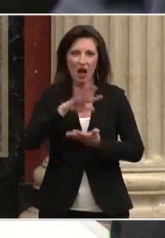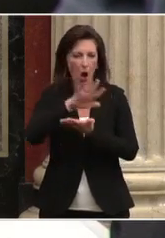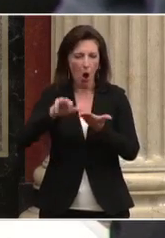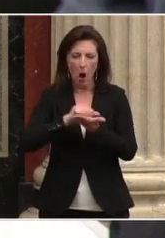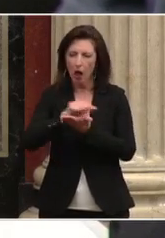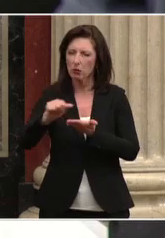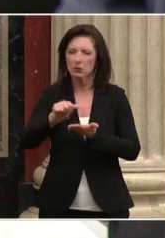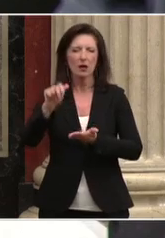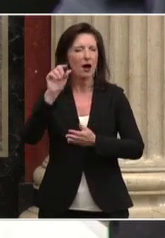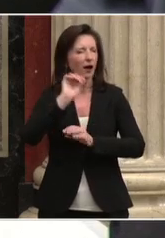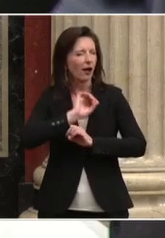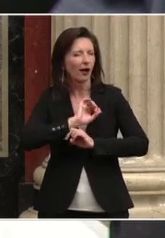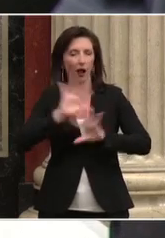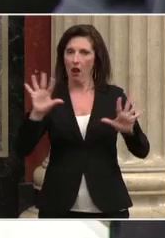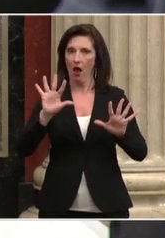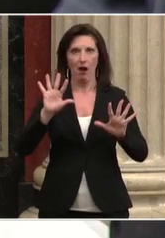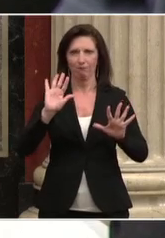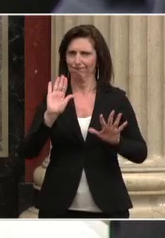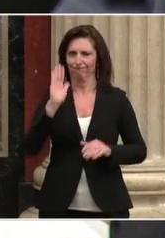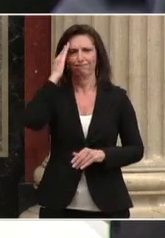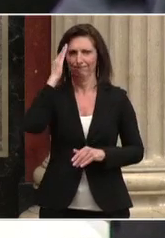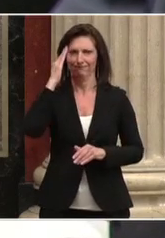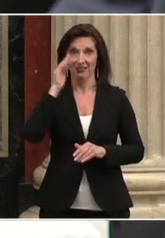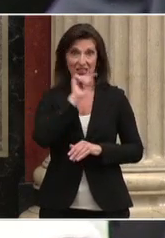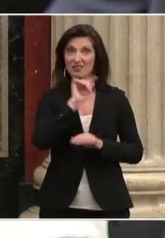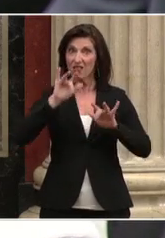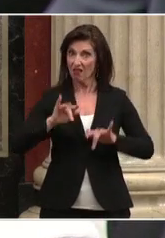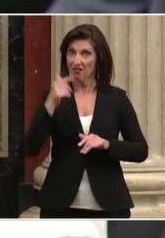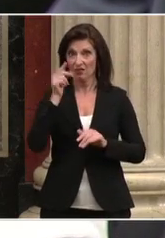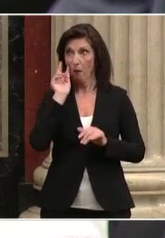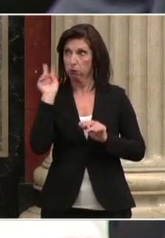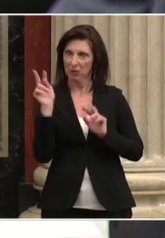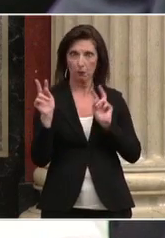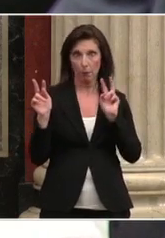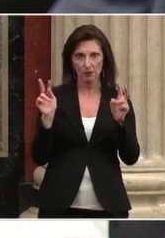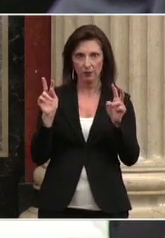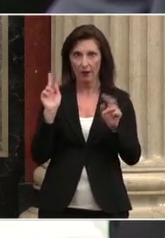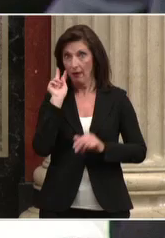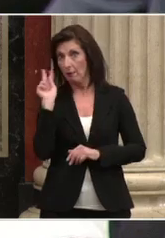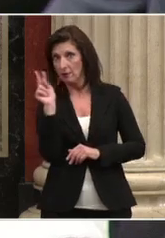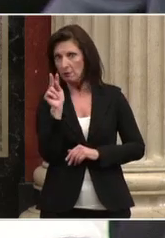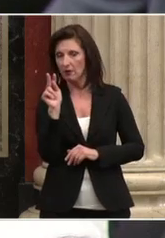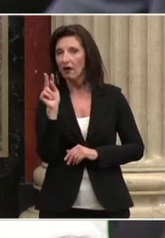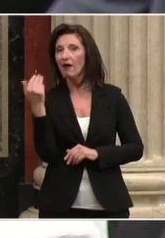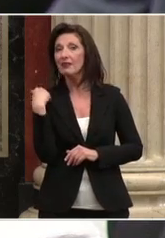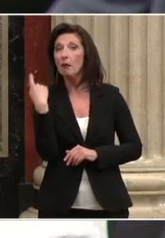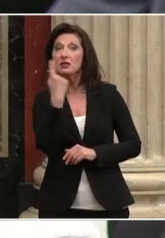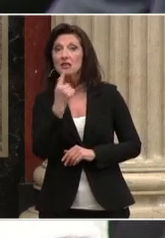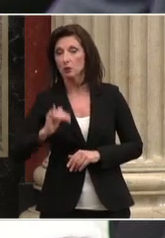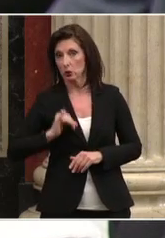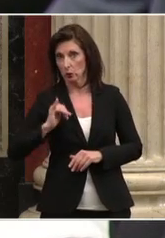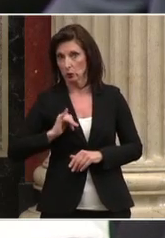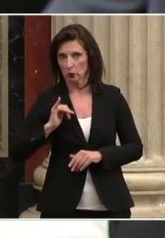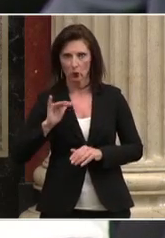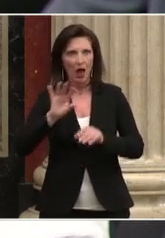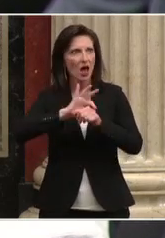anderer. Aus zwei Perspektiven nämlich. Aus der des jungen Mädchens, das nur mit einem Tagebuch